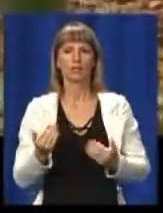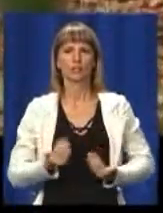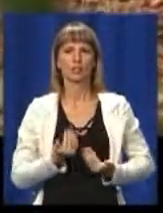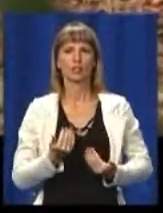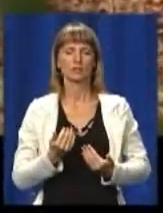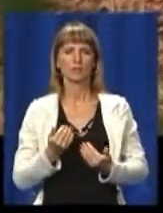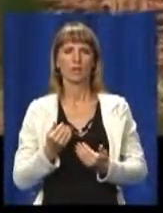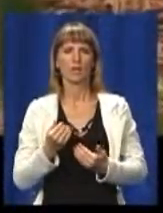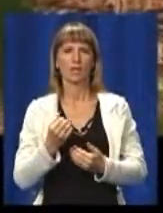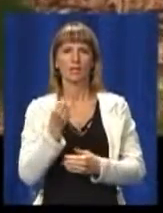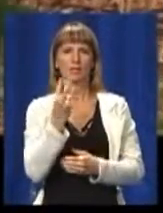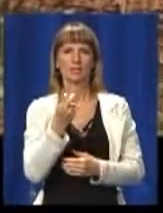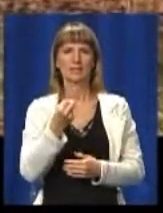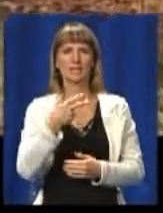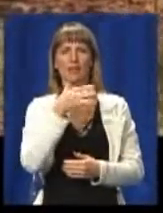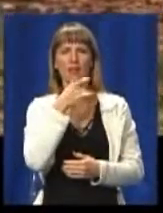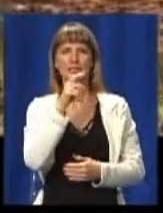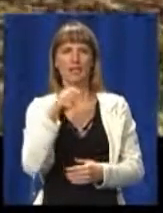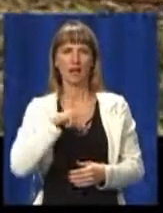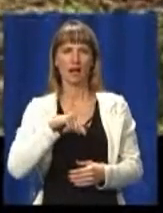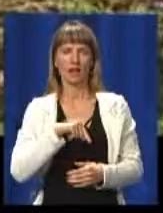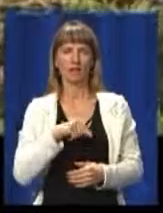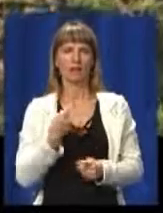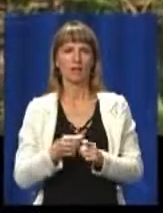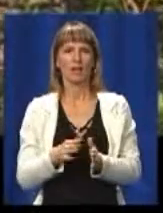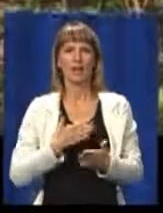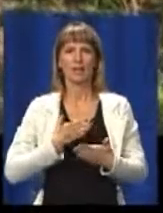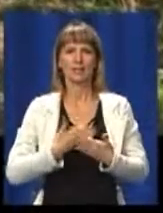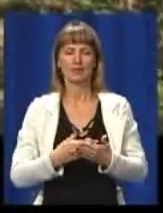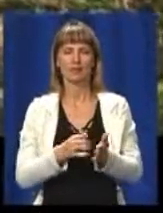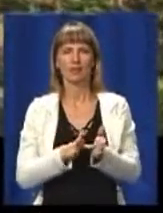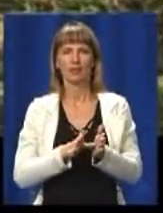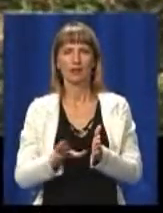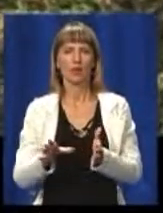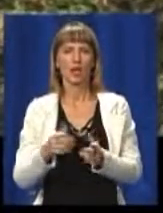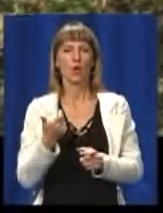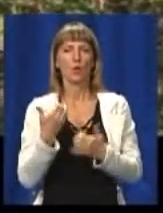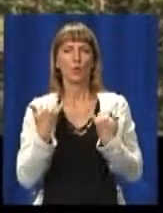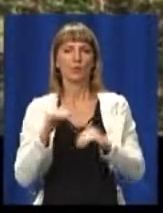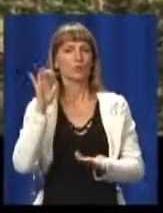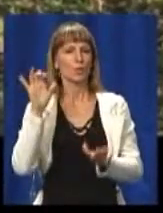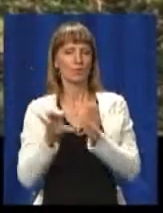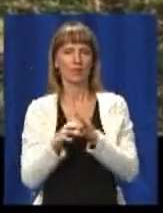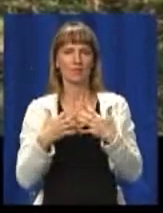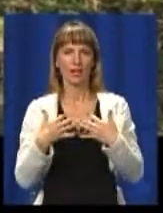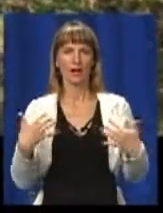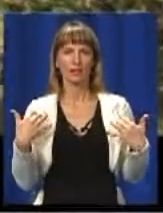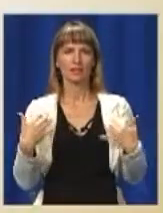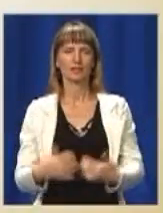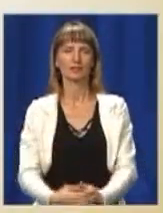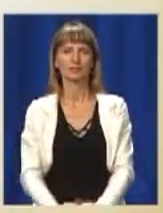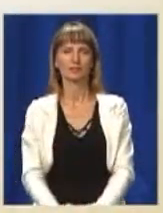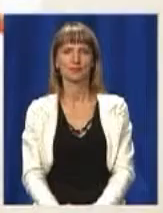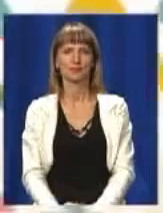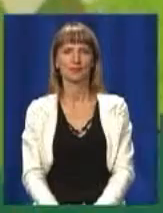– 12-15 років, а за характером – це спритні, енергійні та рідкісні слухняні тварини.